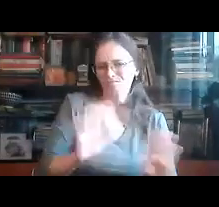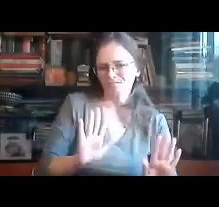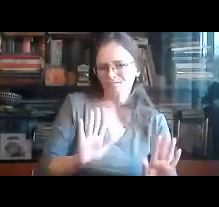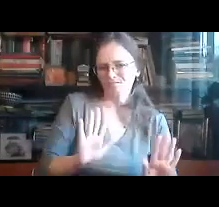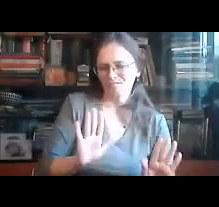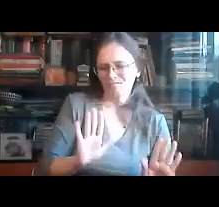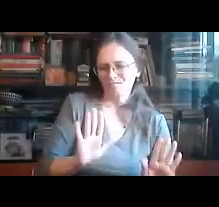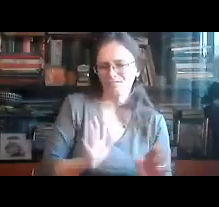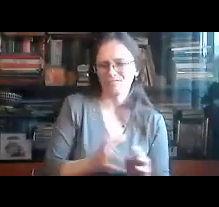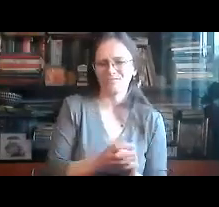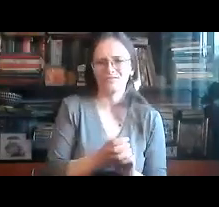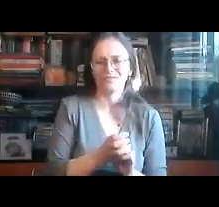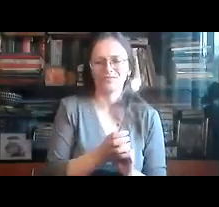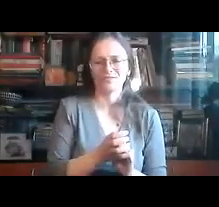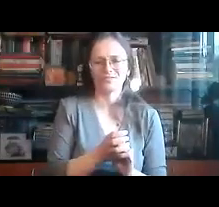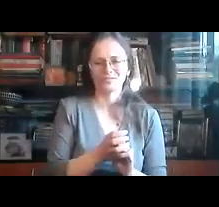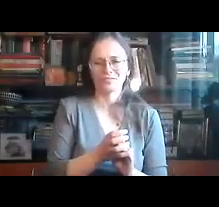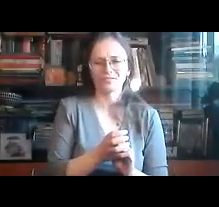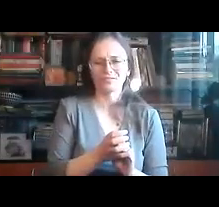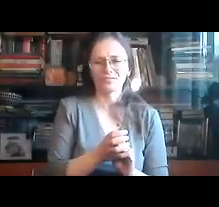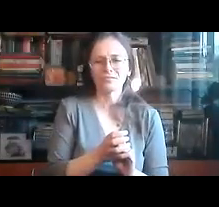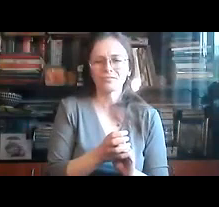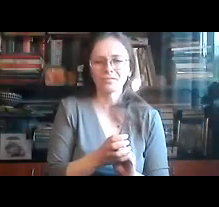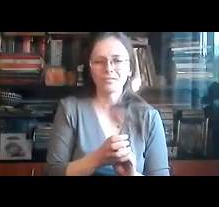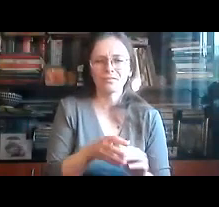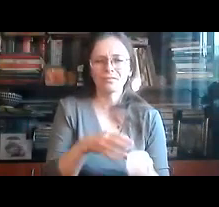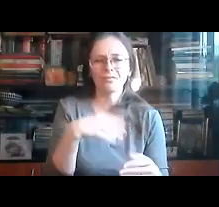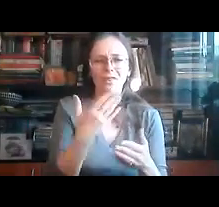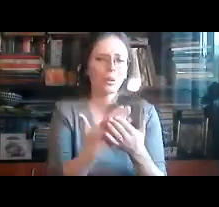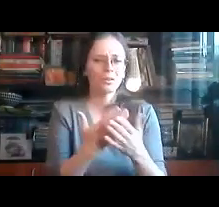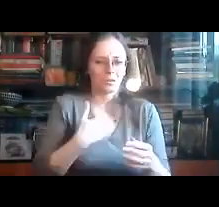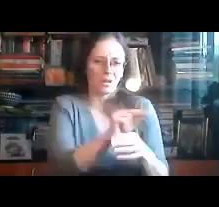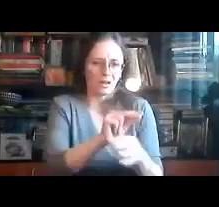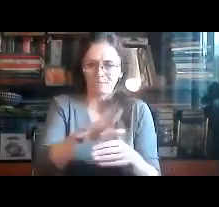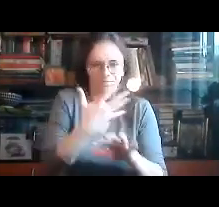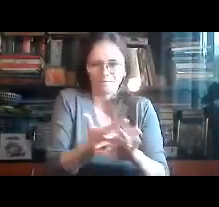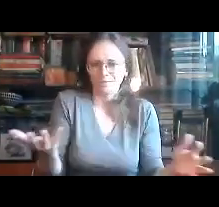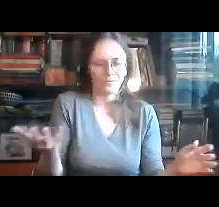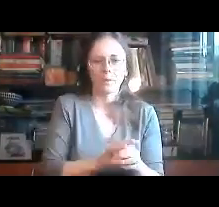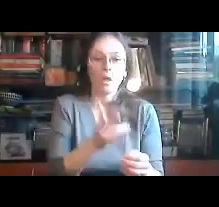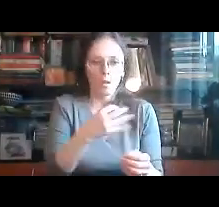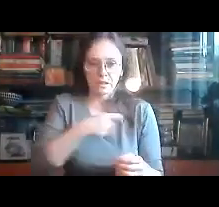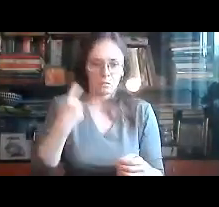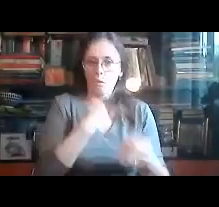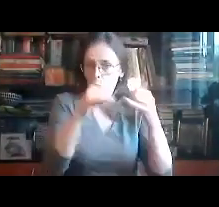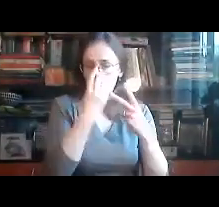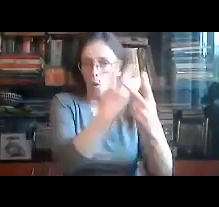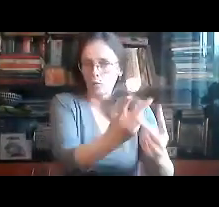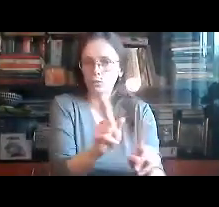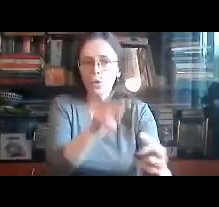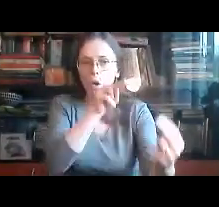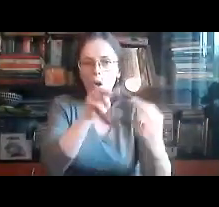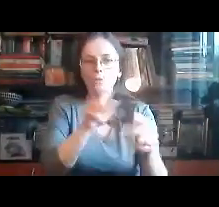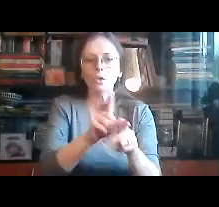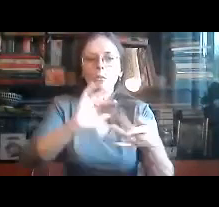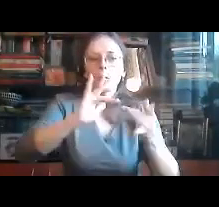должны преподавать, да, это очень интересное открытие. То есть мы думали, что все эти платформы для онлайн-преподавания гораздо